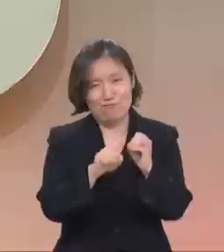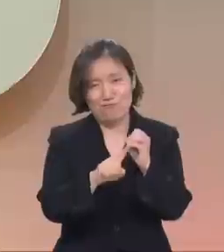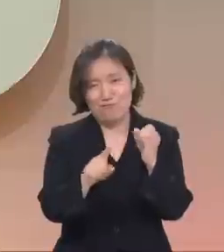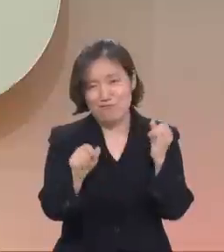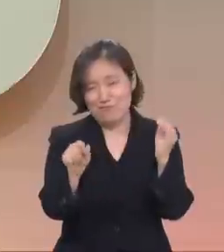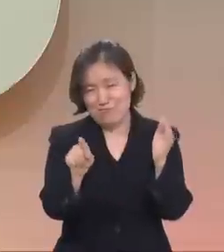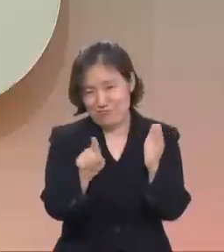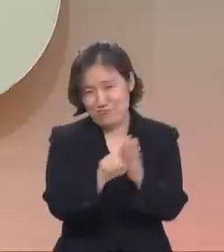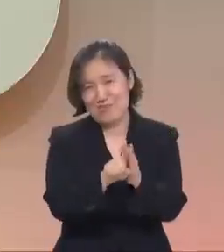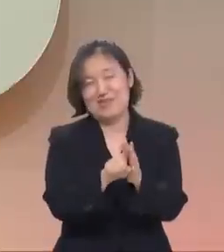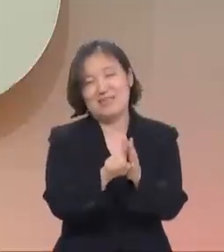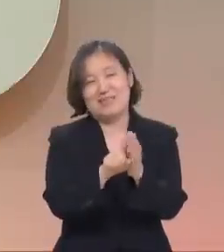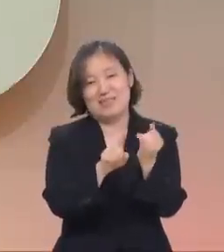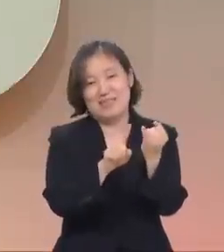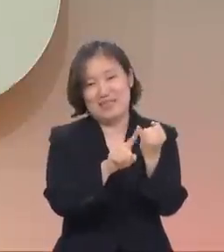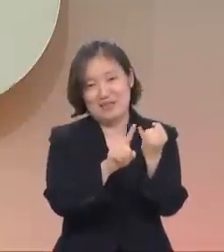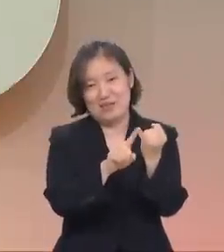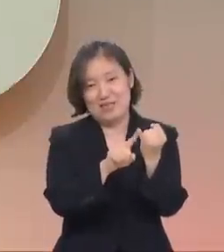정말